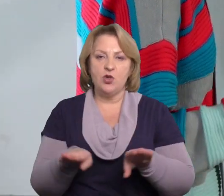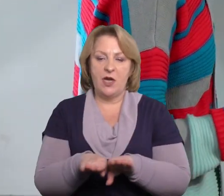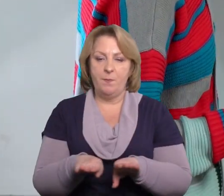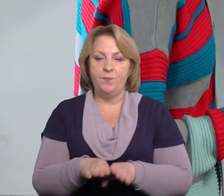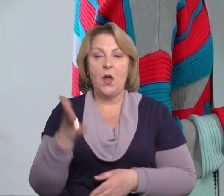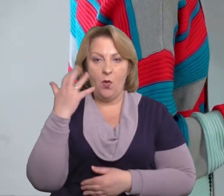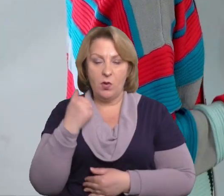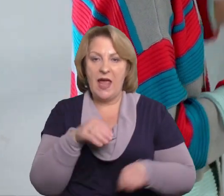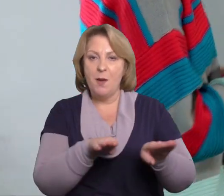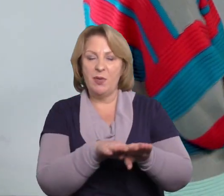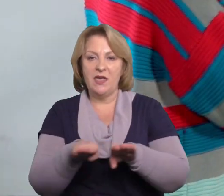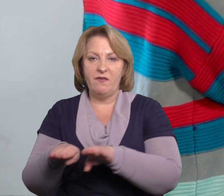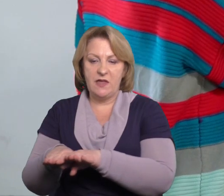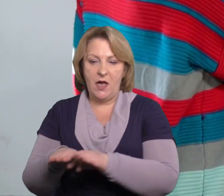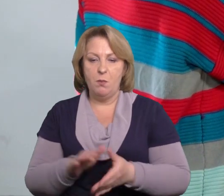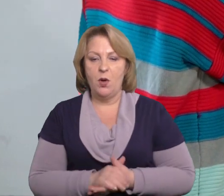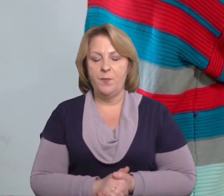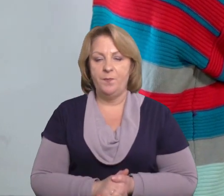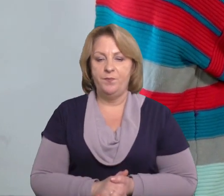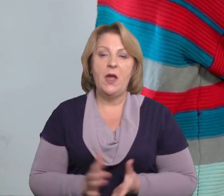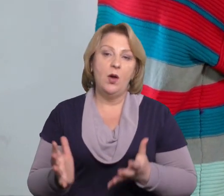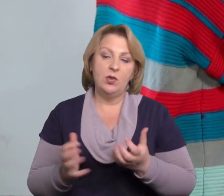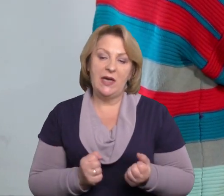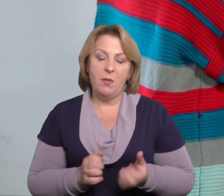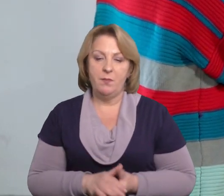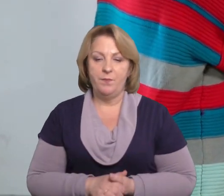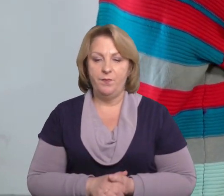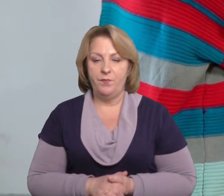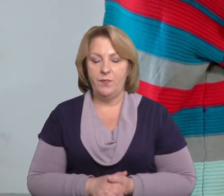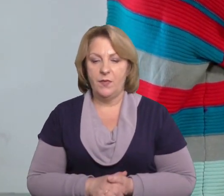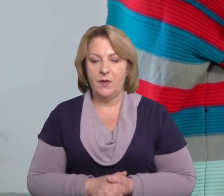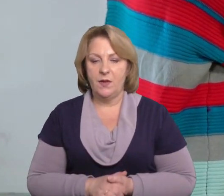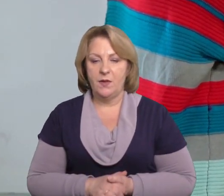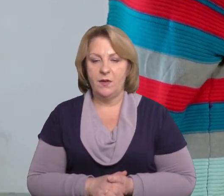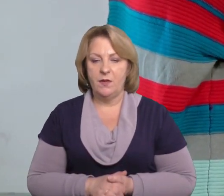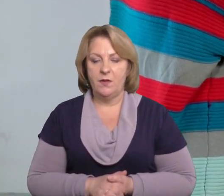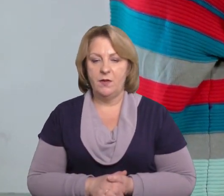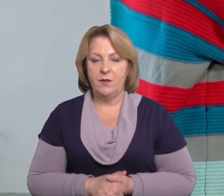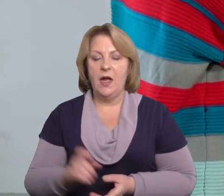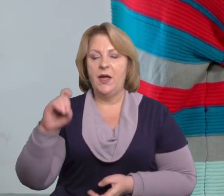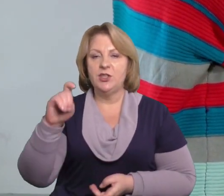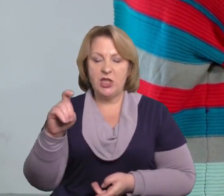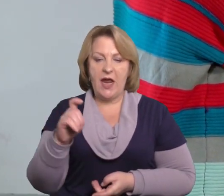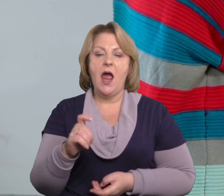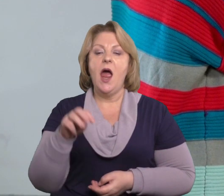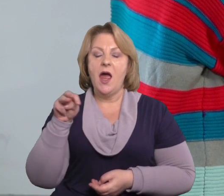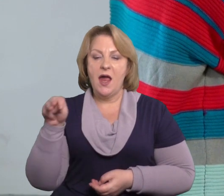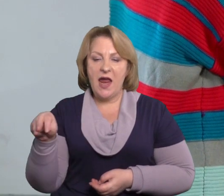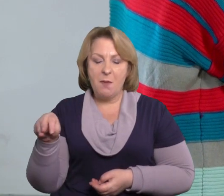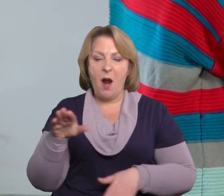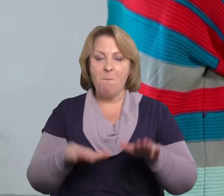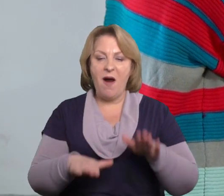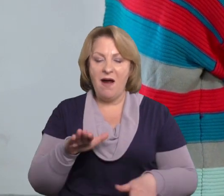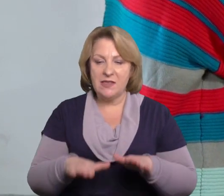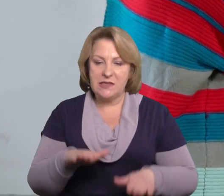Отож, прирівняємо їх і отримаємо, що G – маса тіла на масу